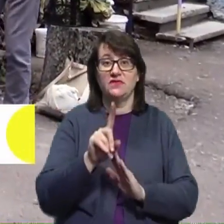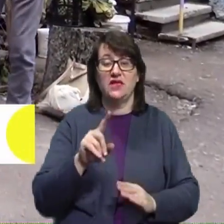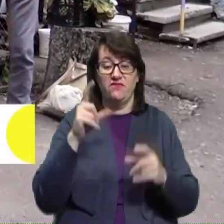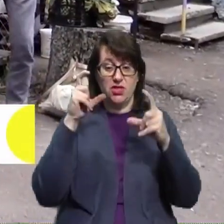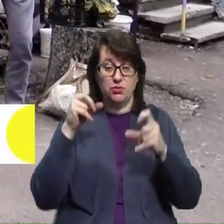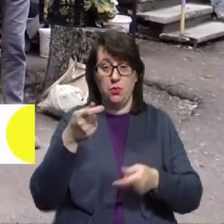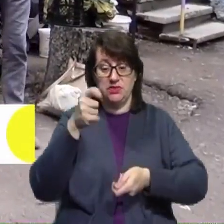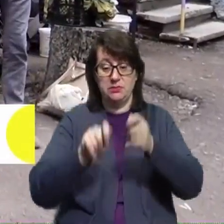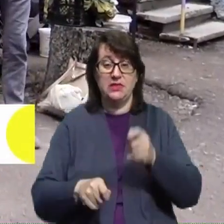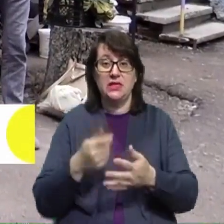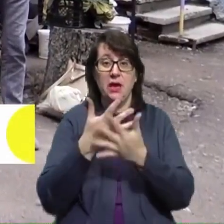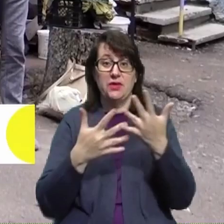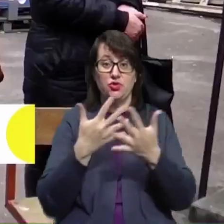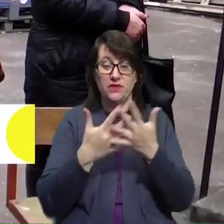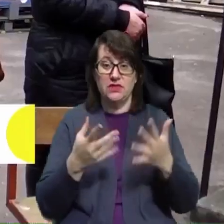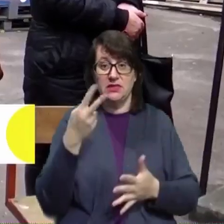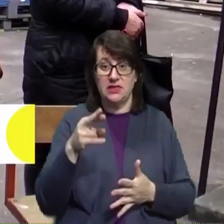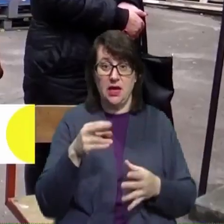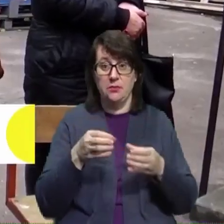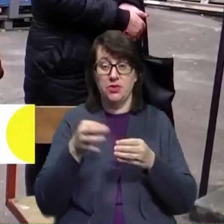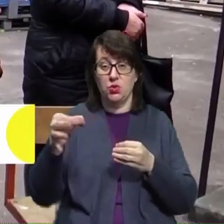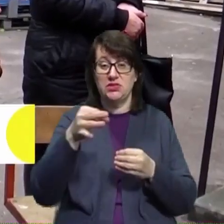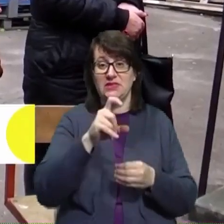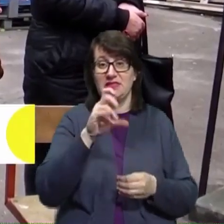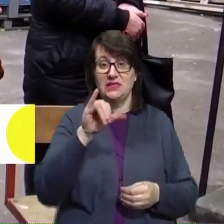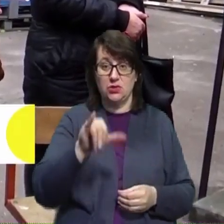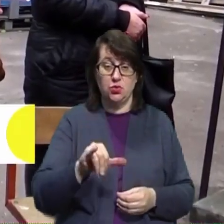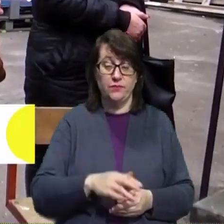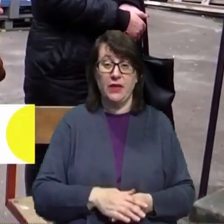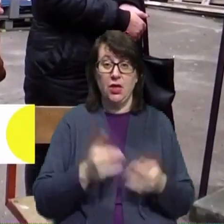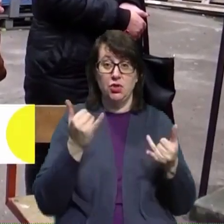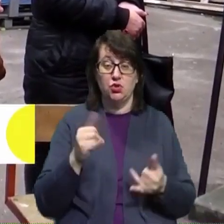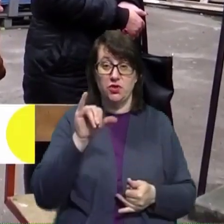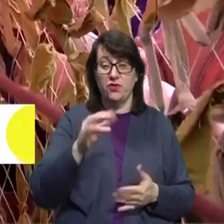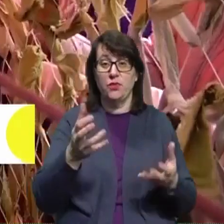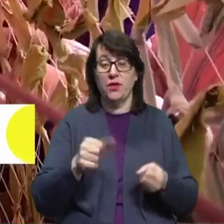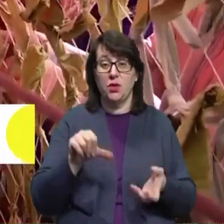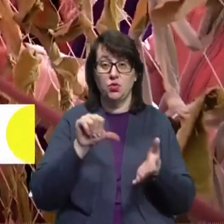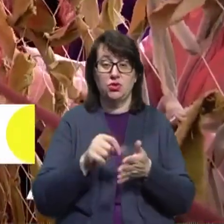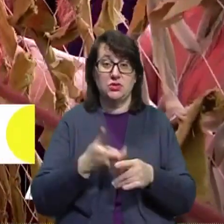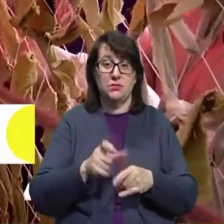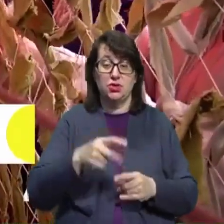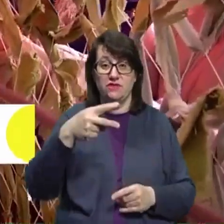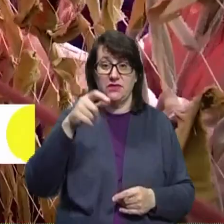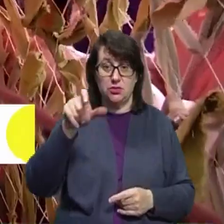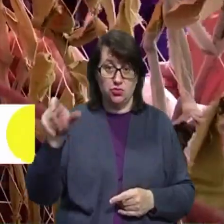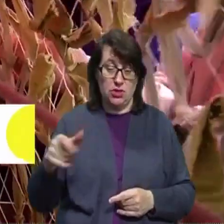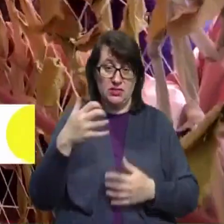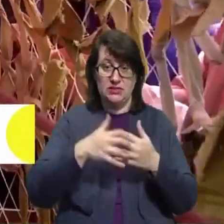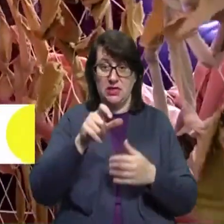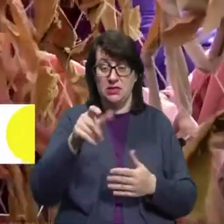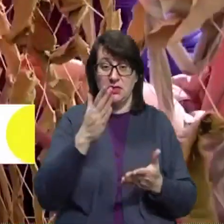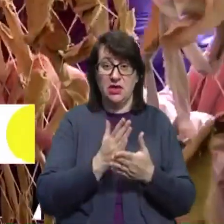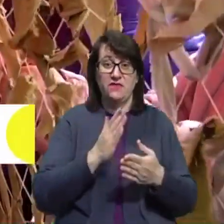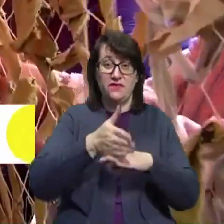плетіння маскувальних сіток для підрозділів Збройних сил України. Сьогодні у ньому взяли участь понад 20 людей. Серед них – відвідувачі